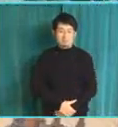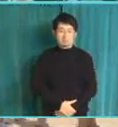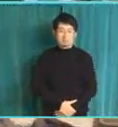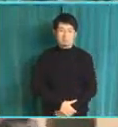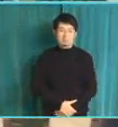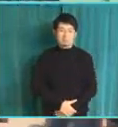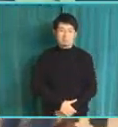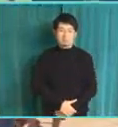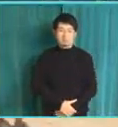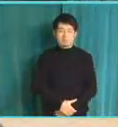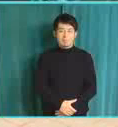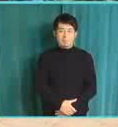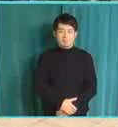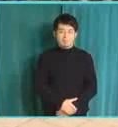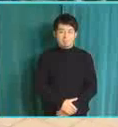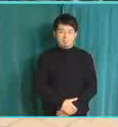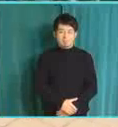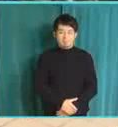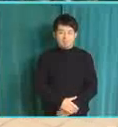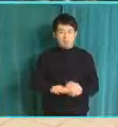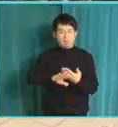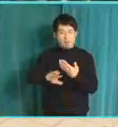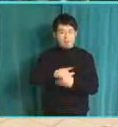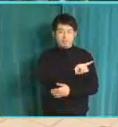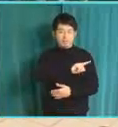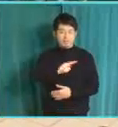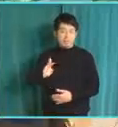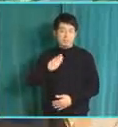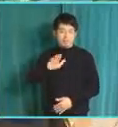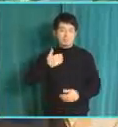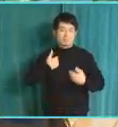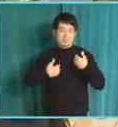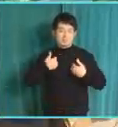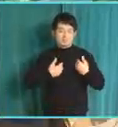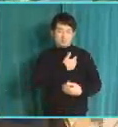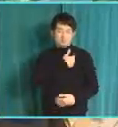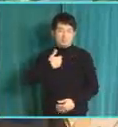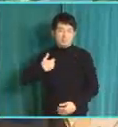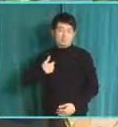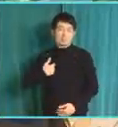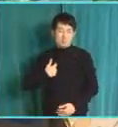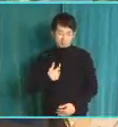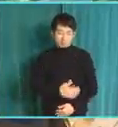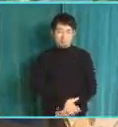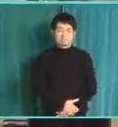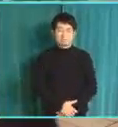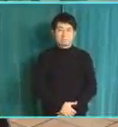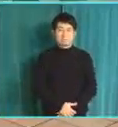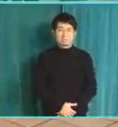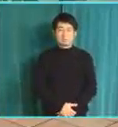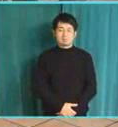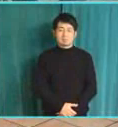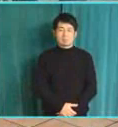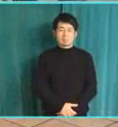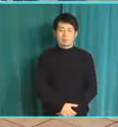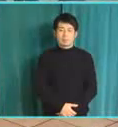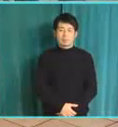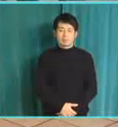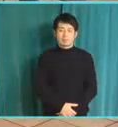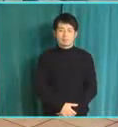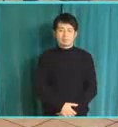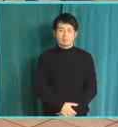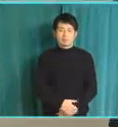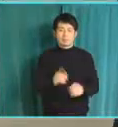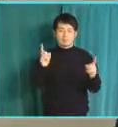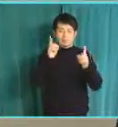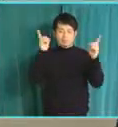とはステージ発表かな、そんなものもあったりして、言ったかな、その辺もあったりしてとても楽しいですよ。はい、 このフェスティバ